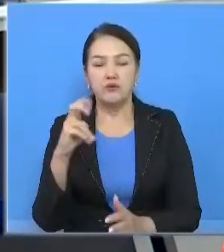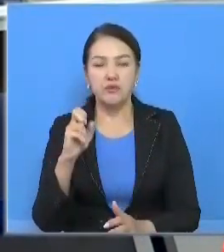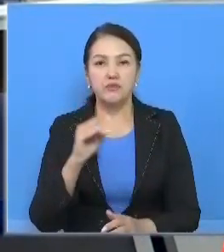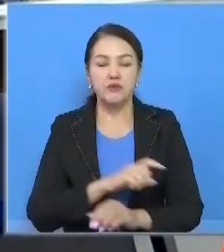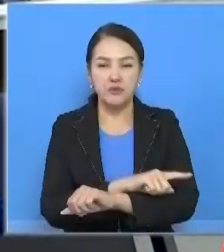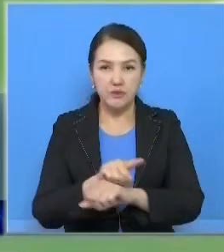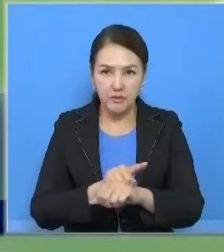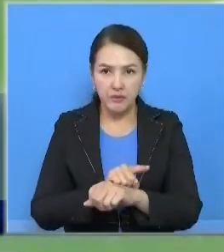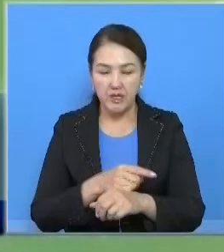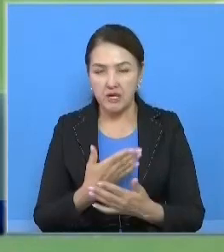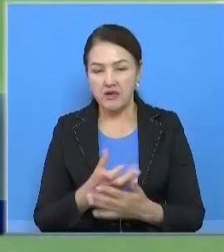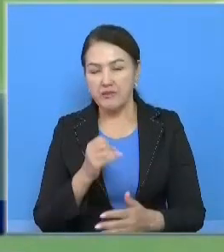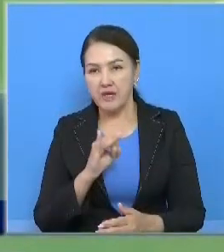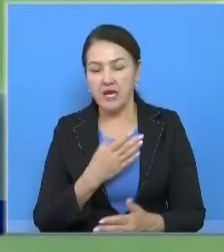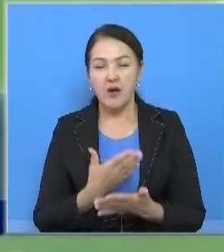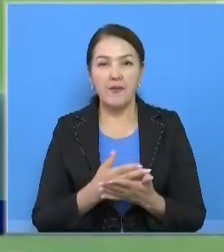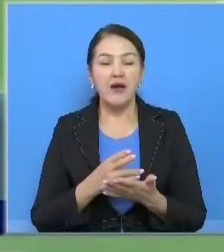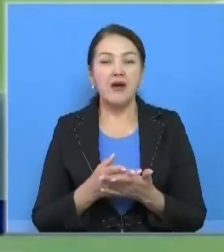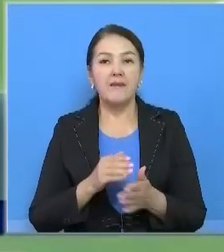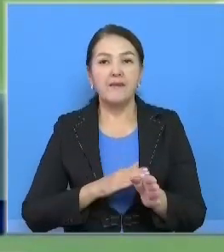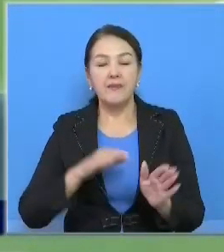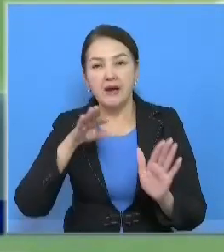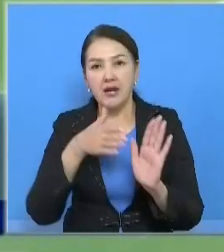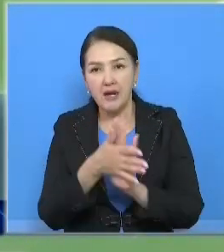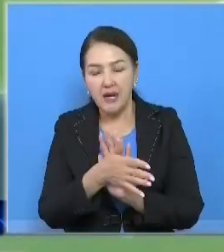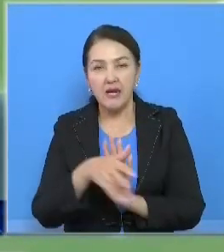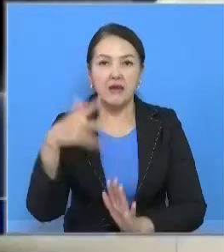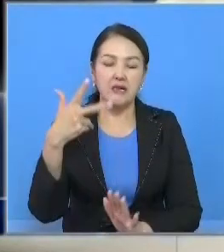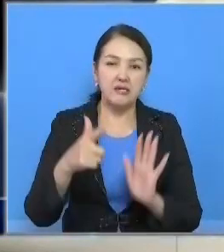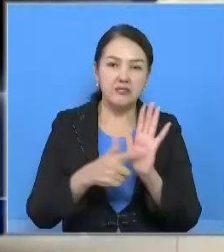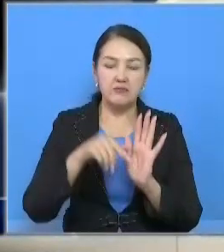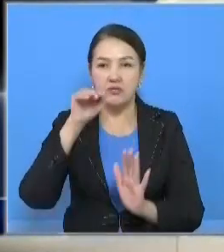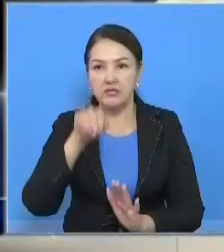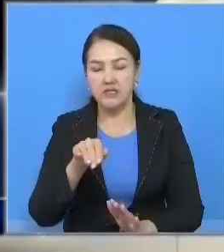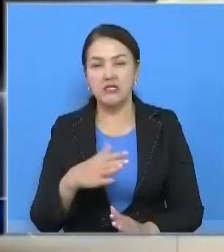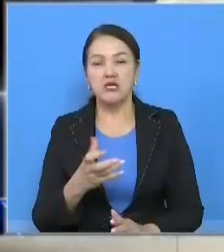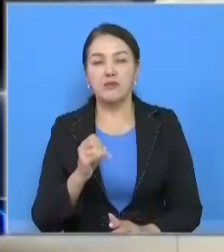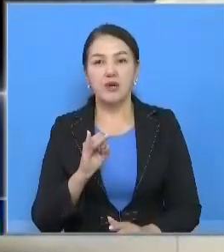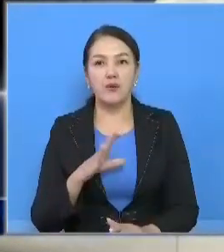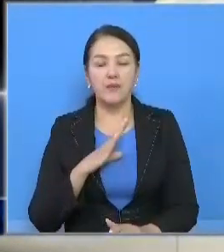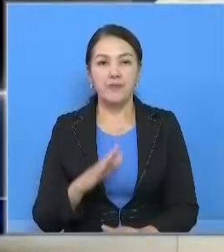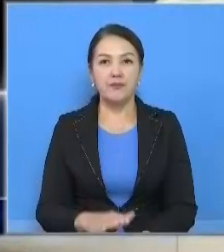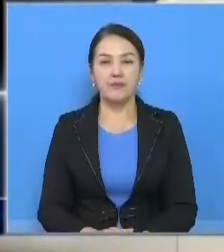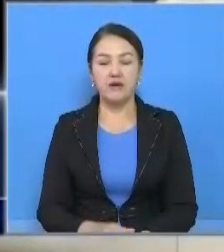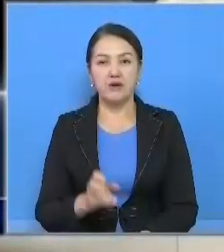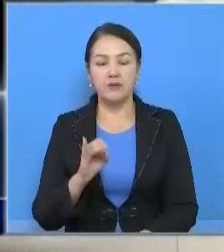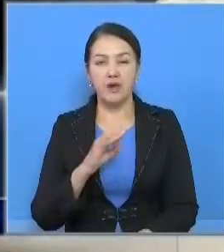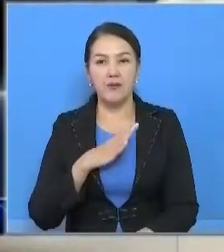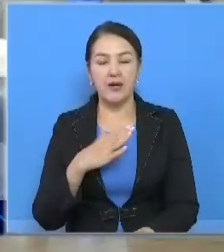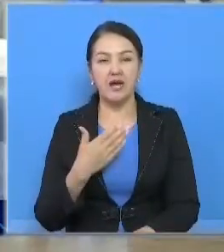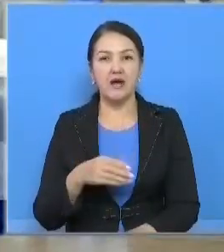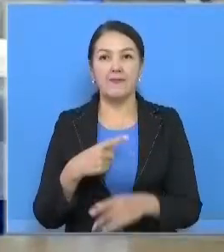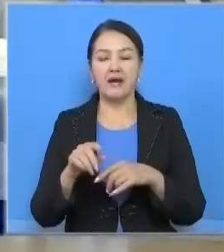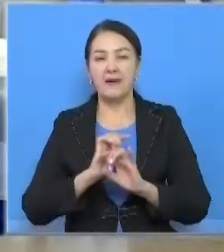гигаватт-часов, что эквивалентно потреблению энергии примерно 37 тысячами домов. Ералы Тугжанов